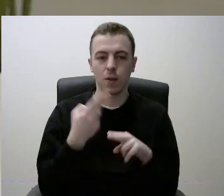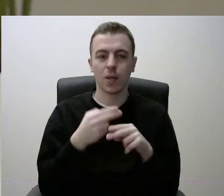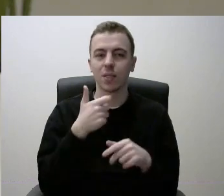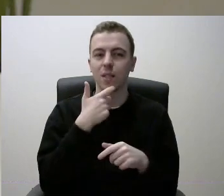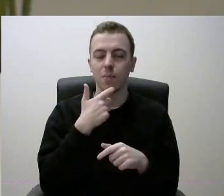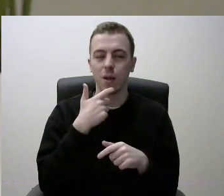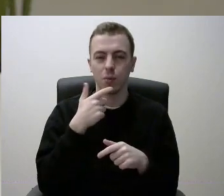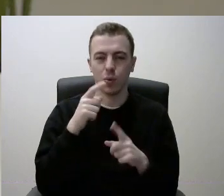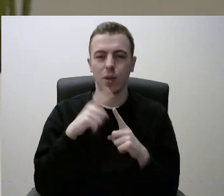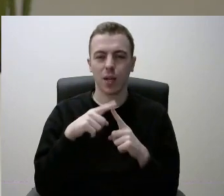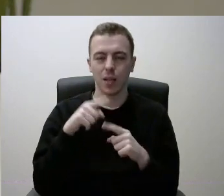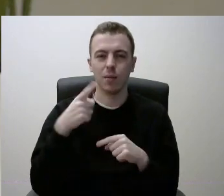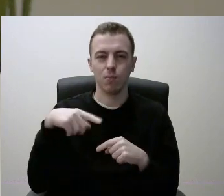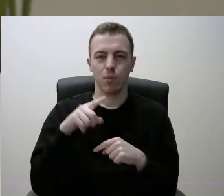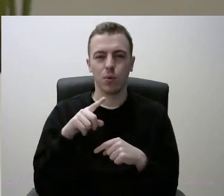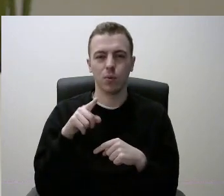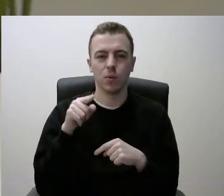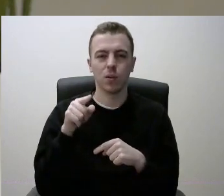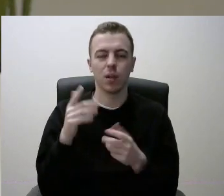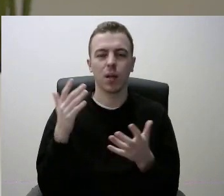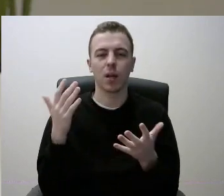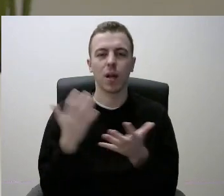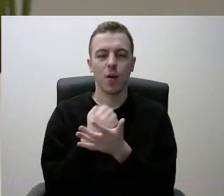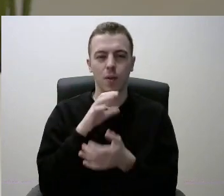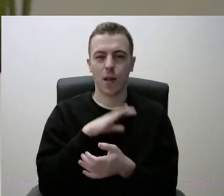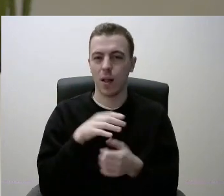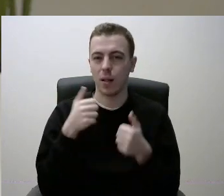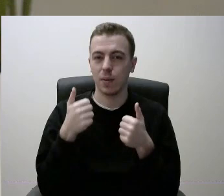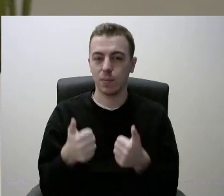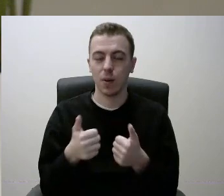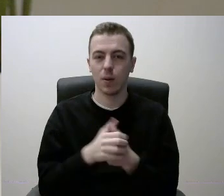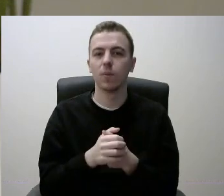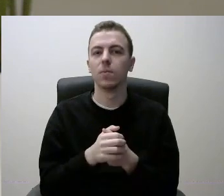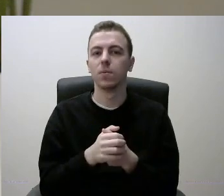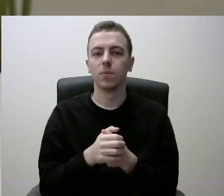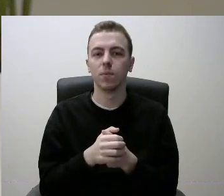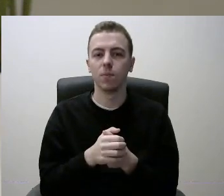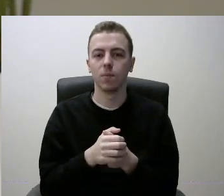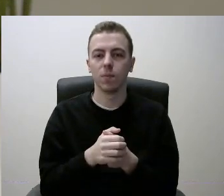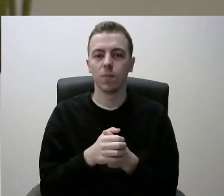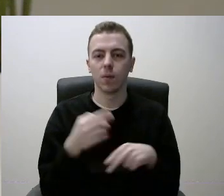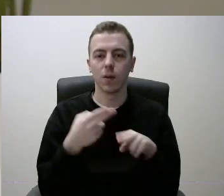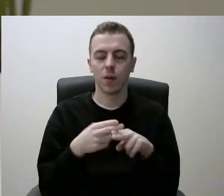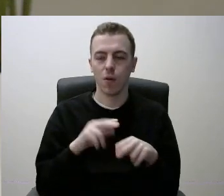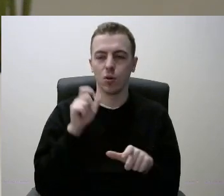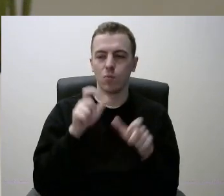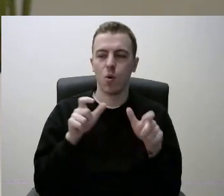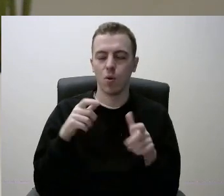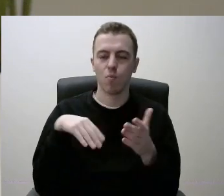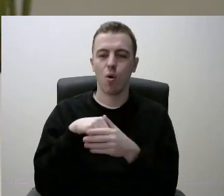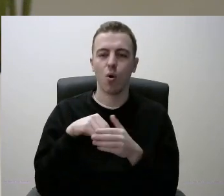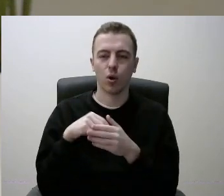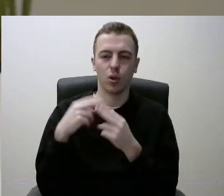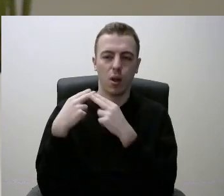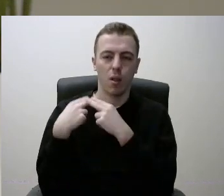tarybos jos gauna didelį atlygį. Ir tai krenta ant žmonių kaštų, ant išlaikymo